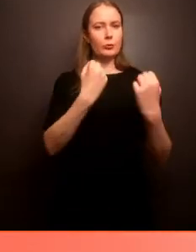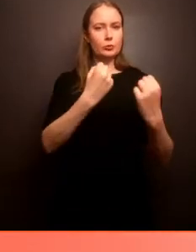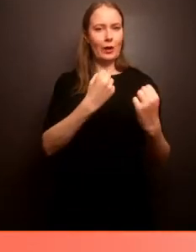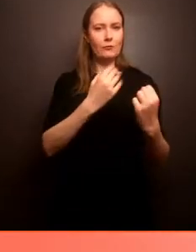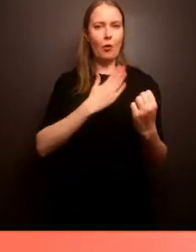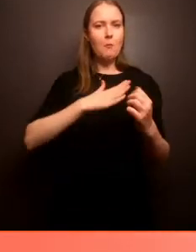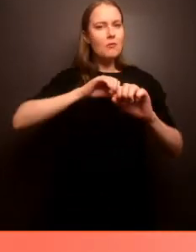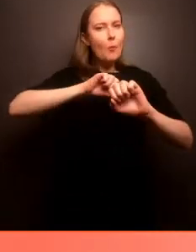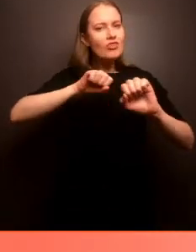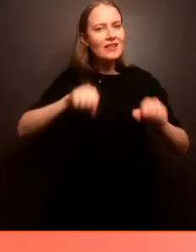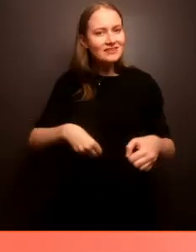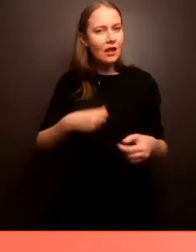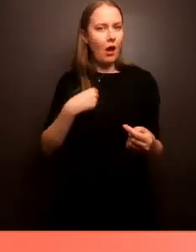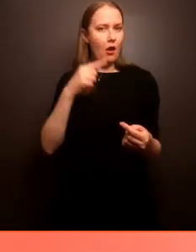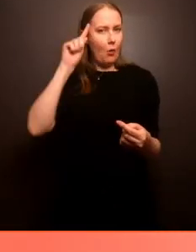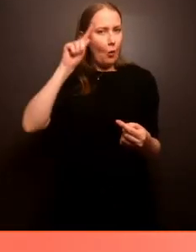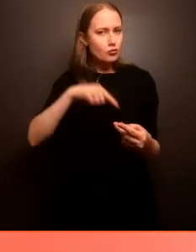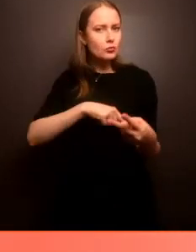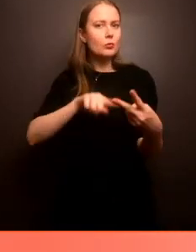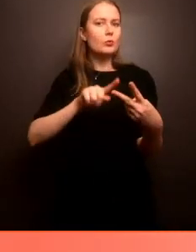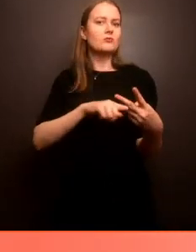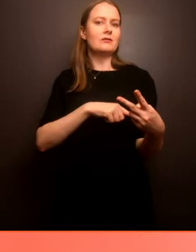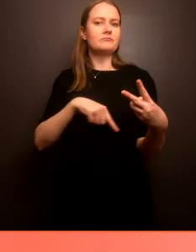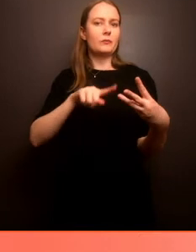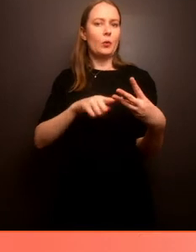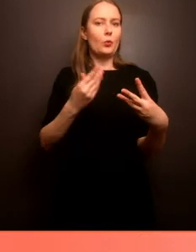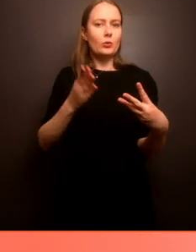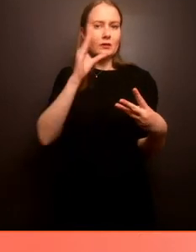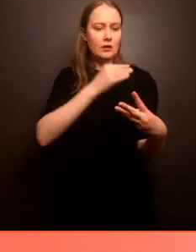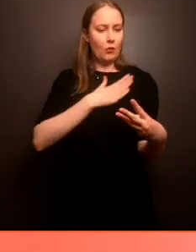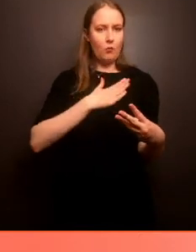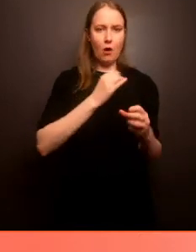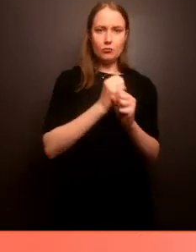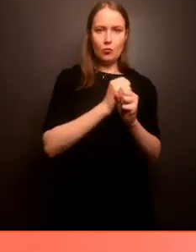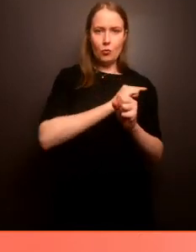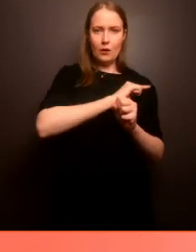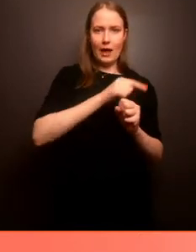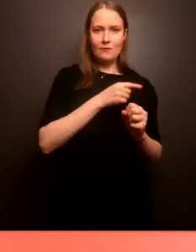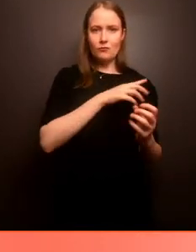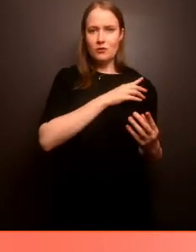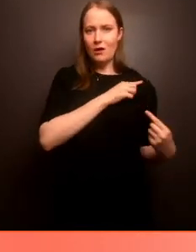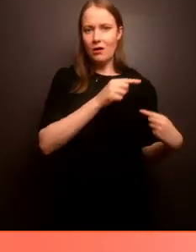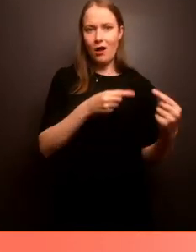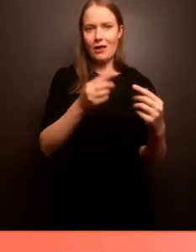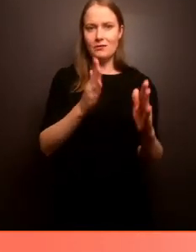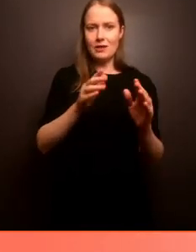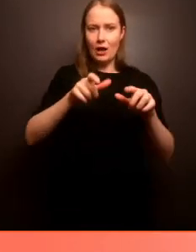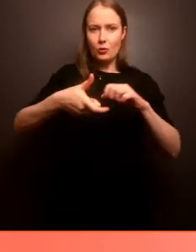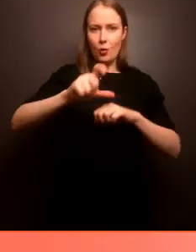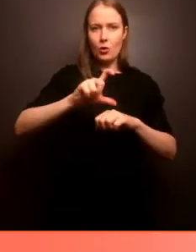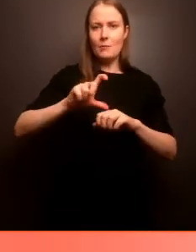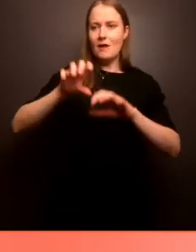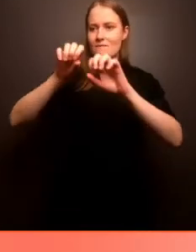potentsiaal, kuidas ma saaksin neid tugevusi kõige paremal määral rakendada ja aidata mul neid võimalusi